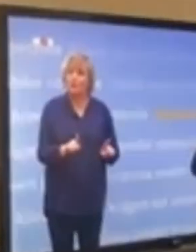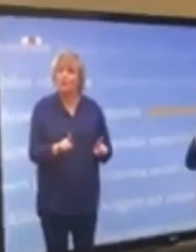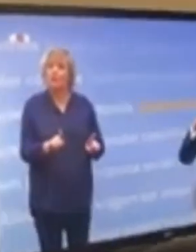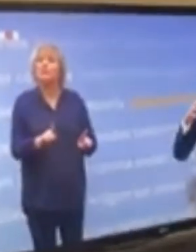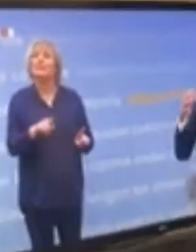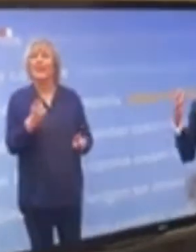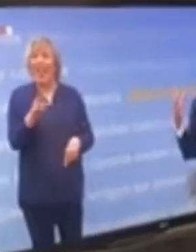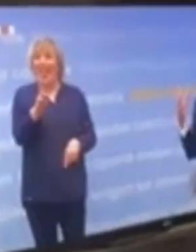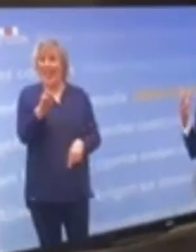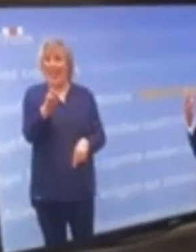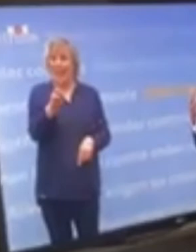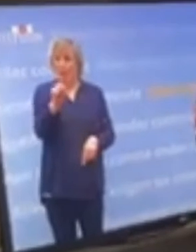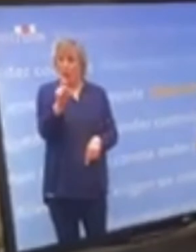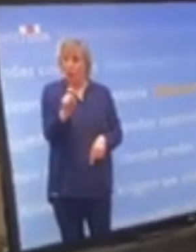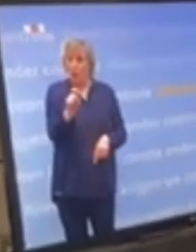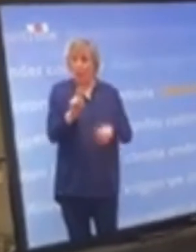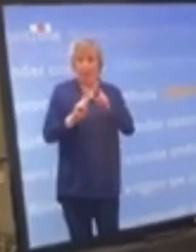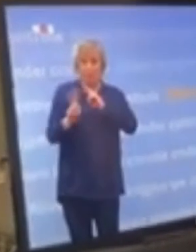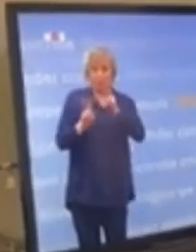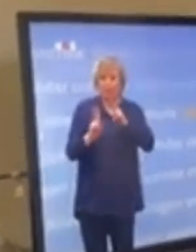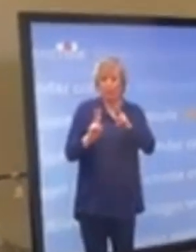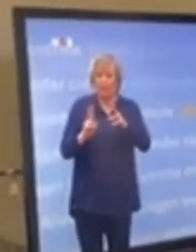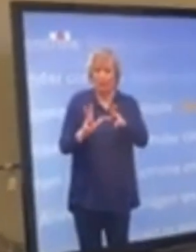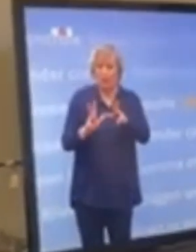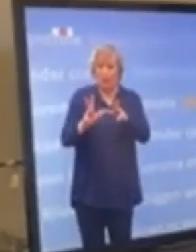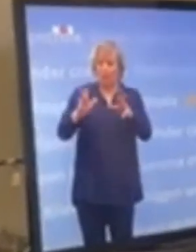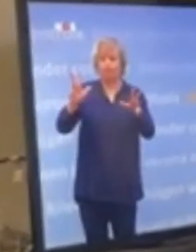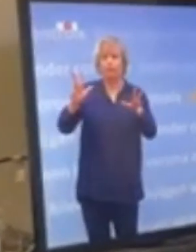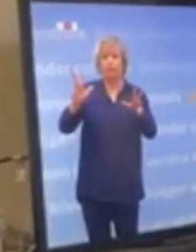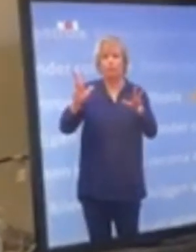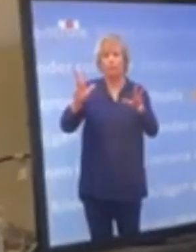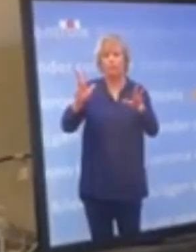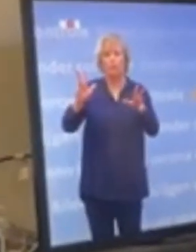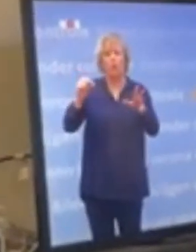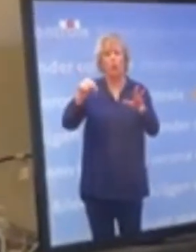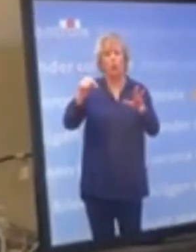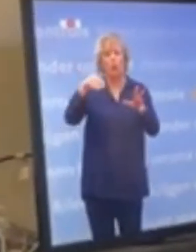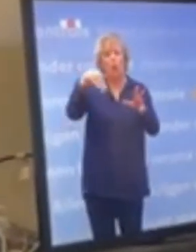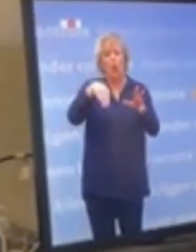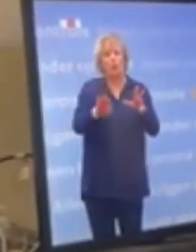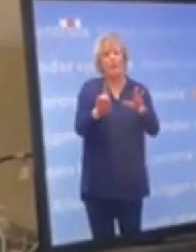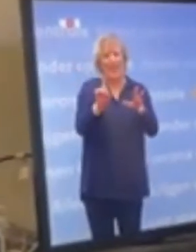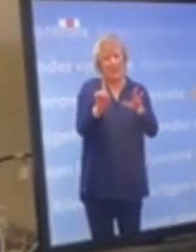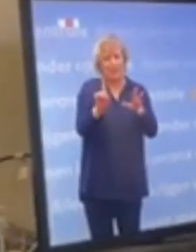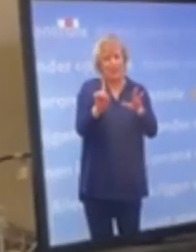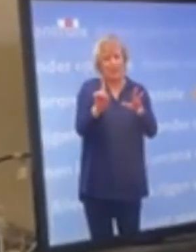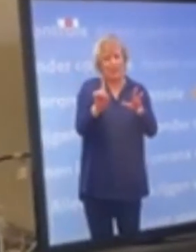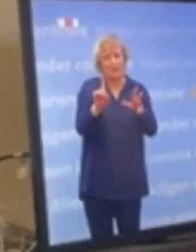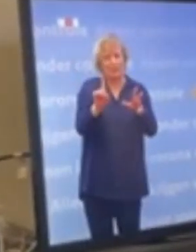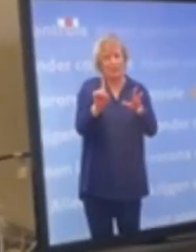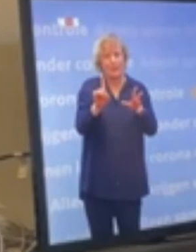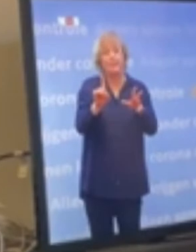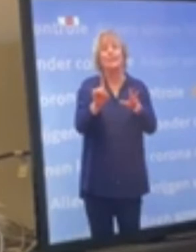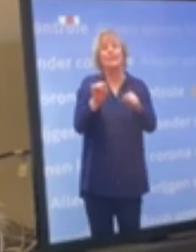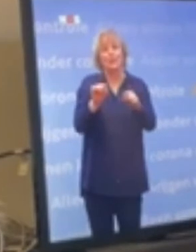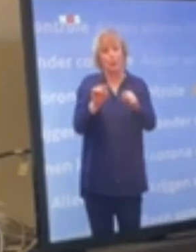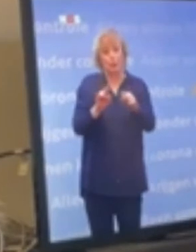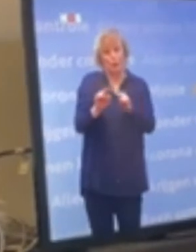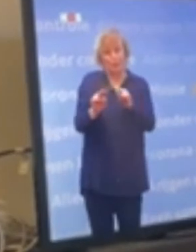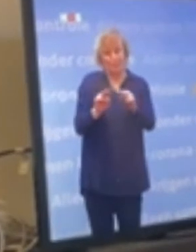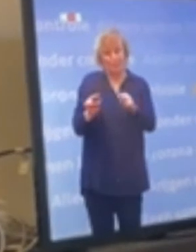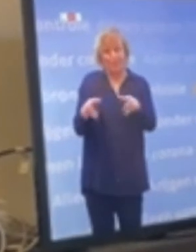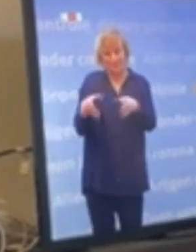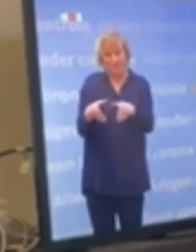R op die grote groep aan besmettelijken, van net onder de 1, en op een kleiner groepje binnen dat aantal besmettelijken,